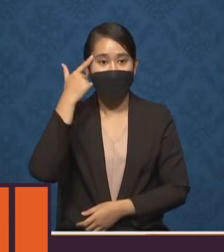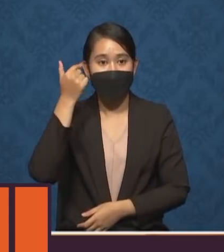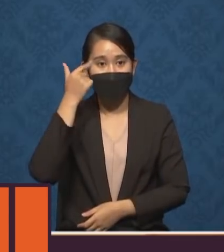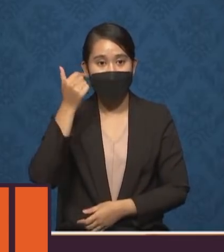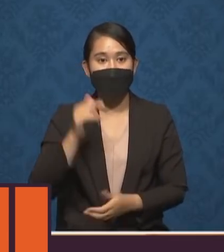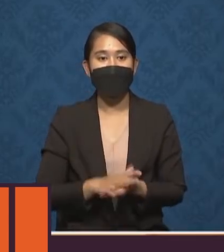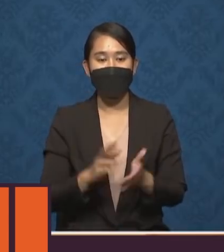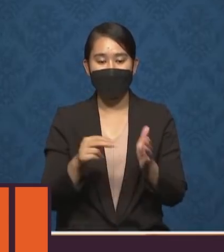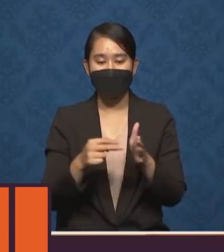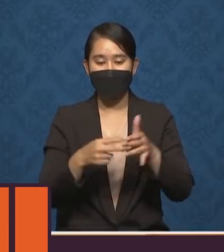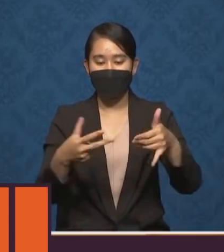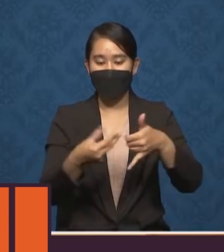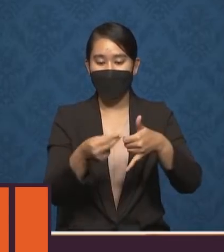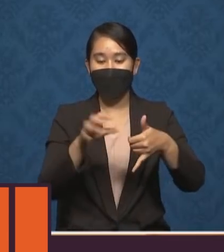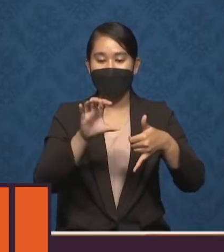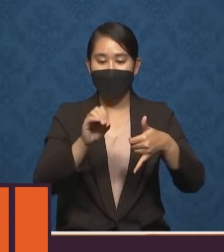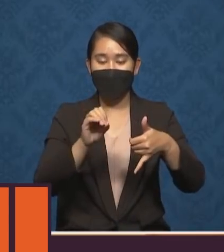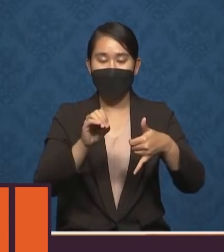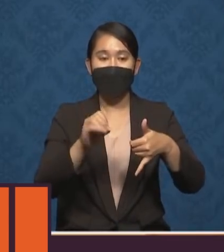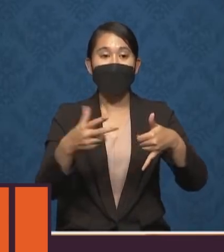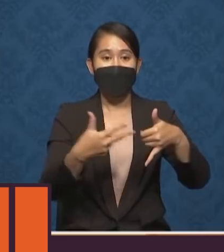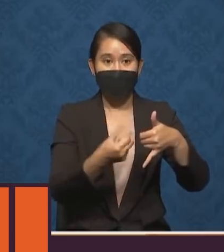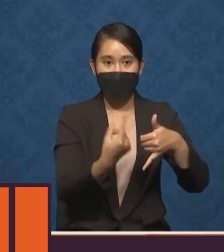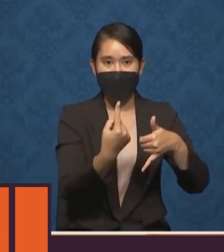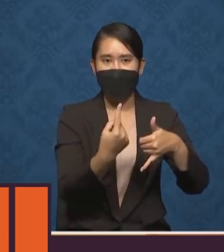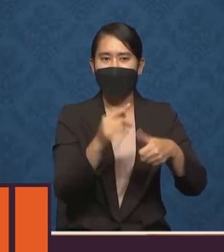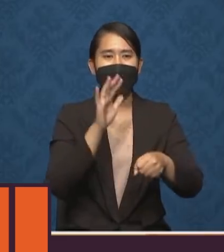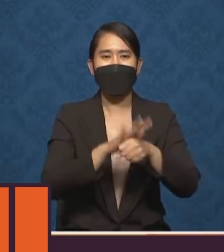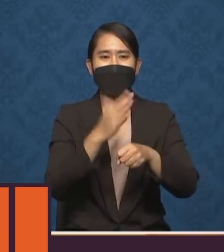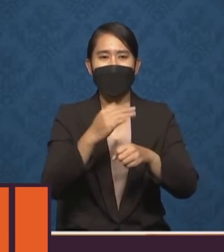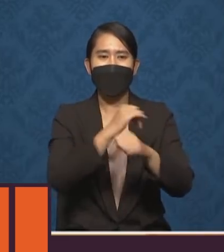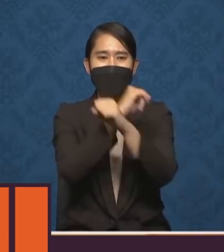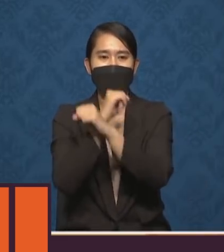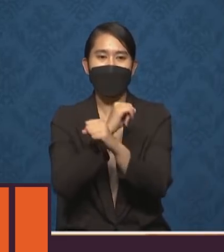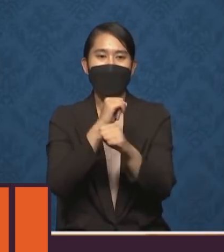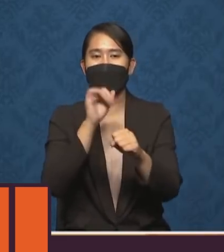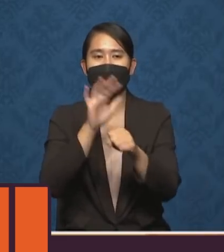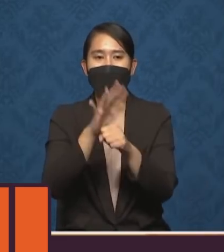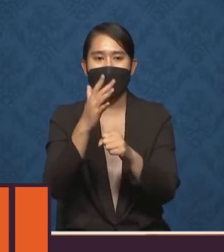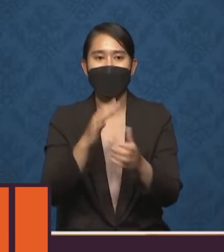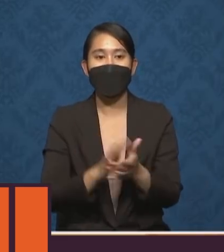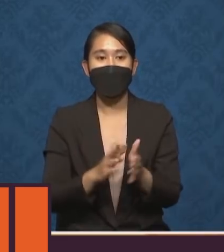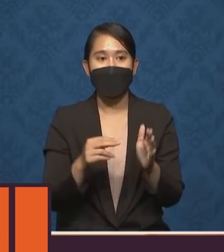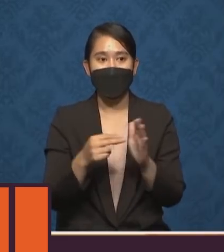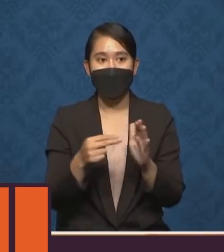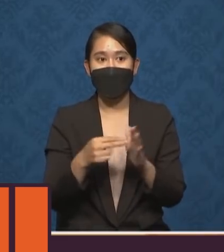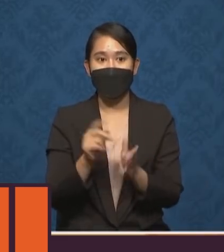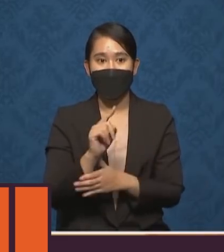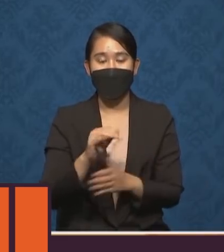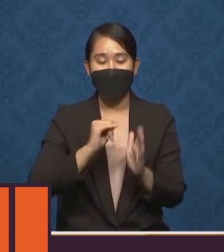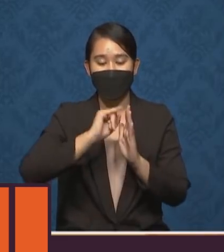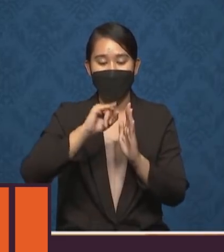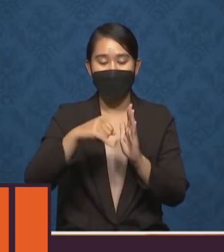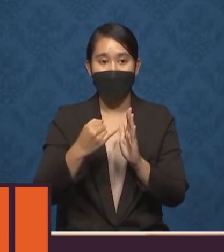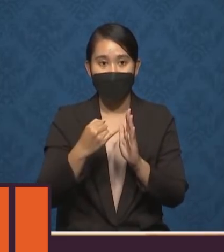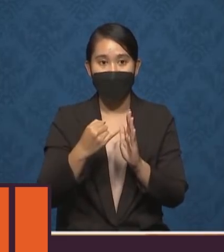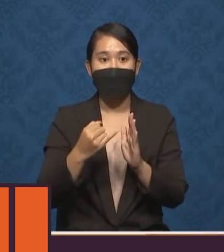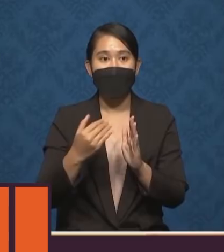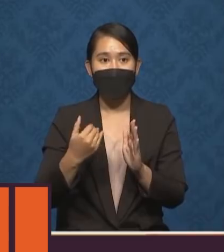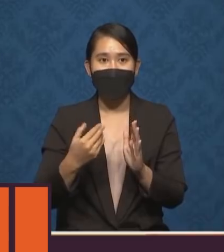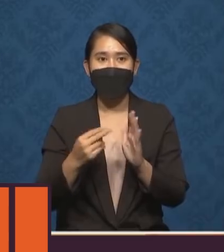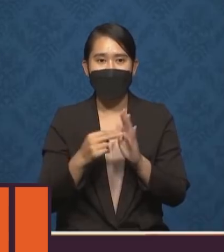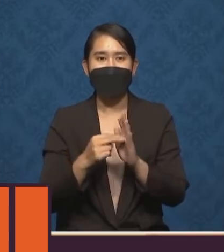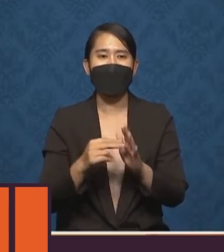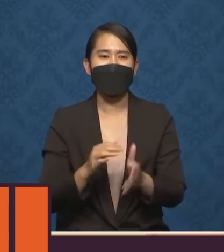ประสิทธิผลจากการฉีดวัคซีนเข็มแรกนั้นไม่ถึงพอทุกท่านจะเห็นได้ว่ามีถึง 6ใน 17จังหวัดนำร่องนะครับที่ยัง